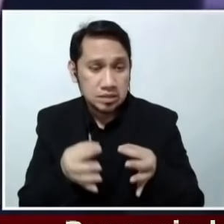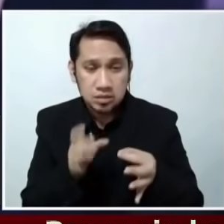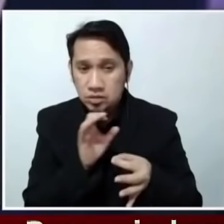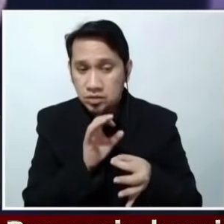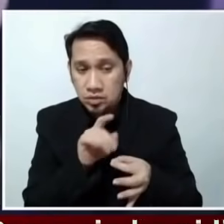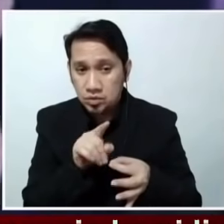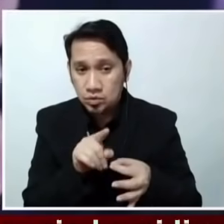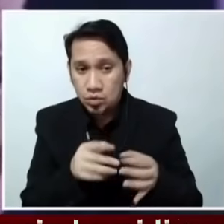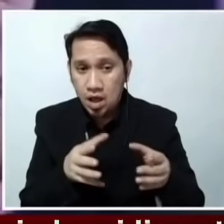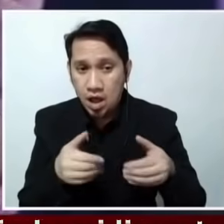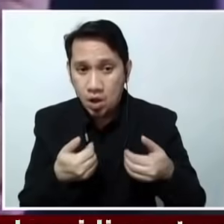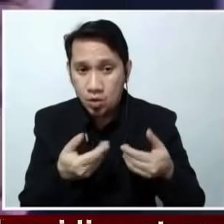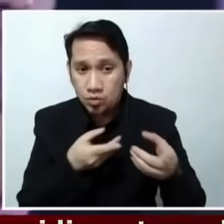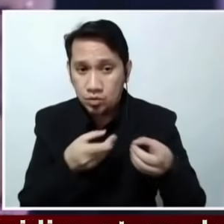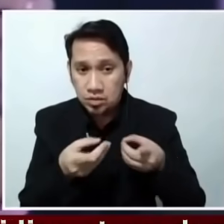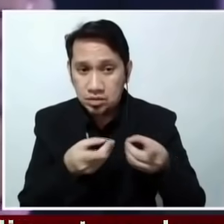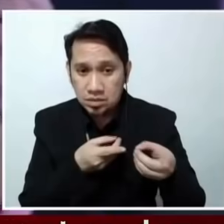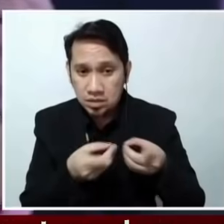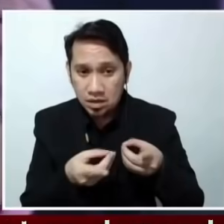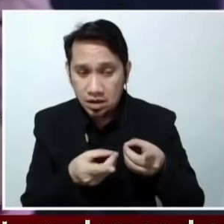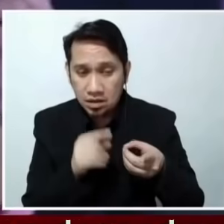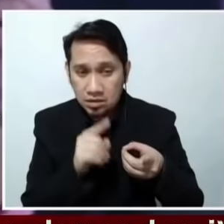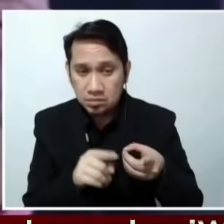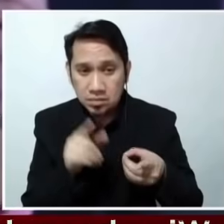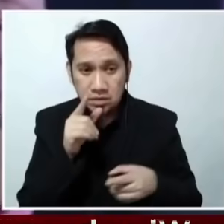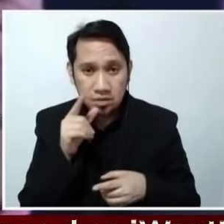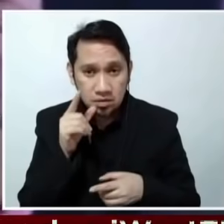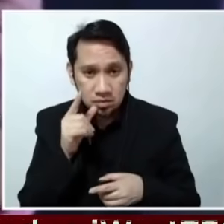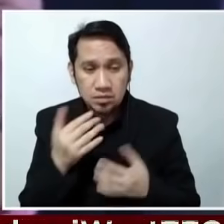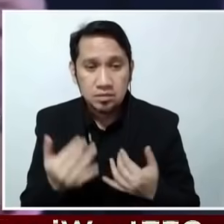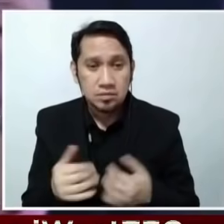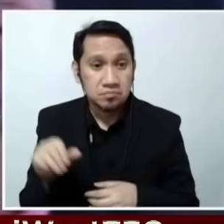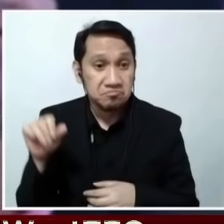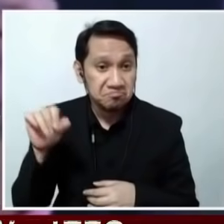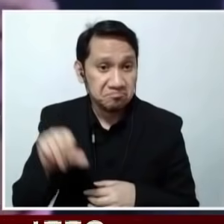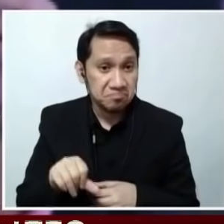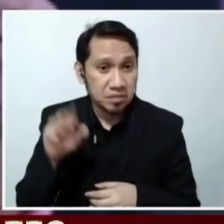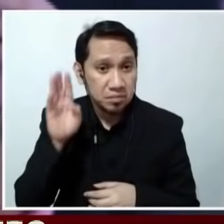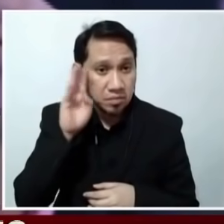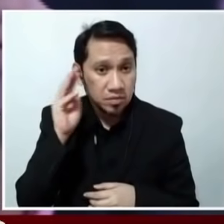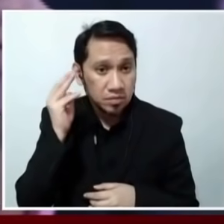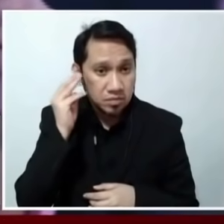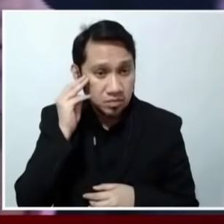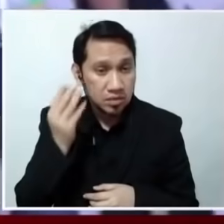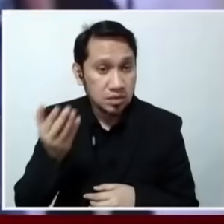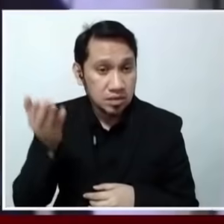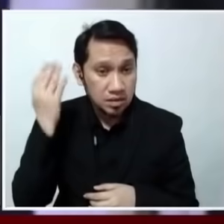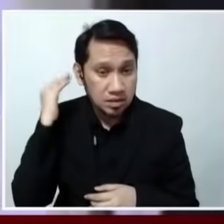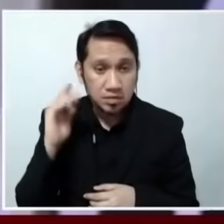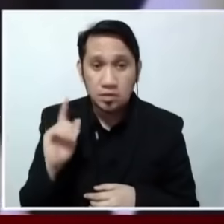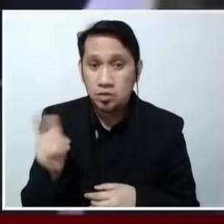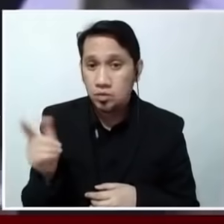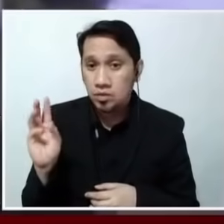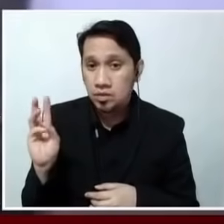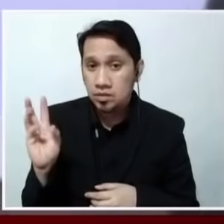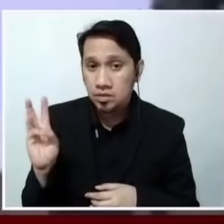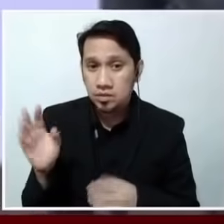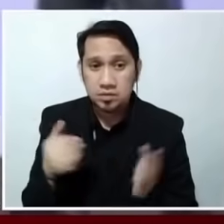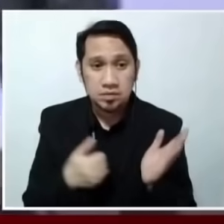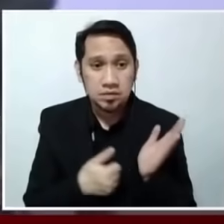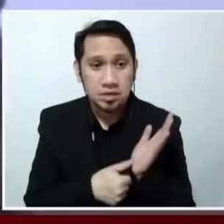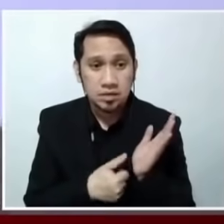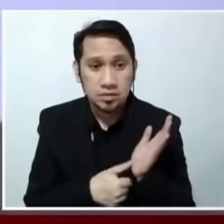BP Robredo. Tinalo ni Robredo ang kapatid ni Senador Amy na si Bongbong Marcos noong 2016